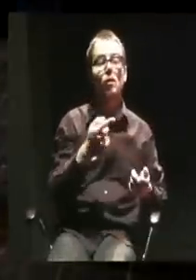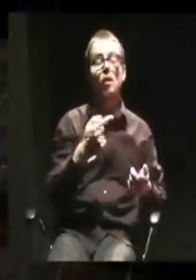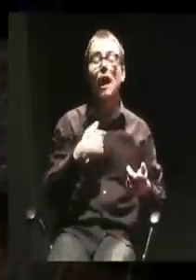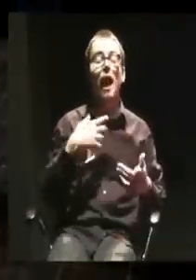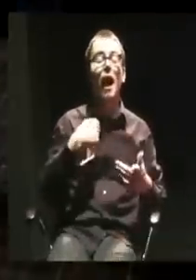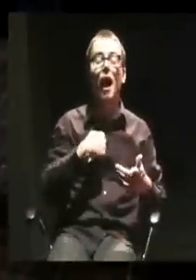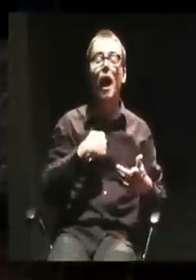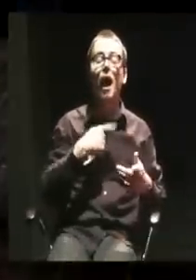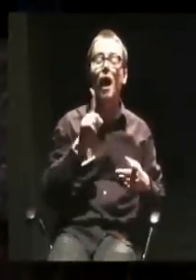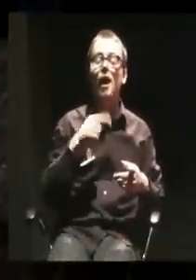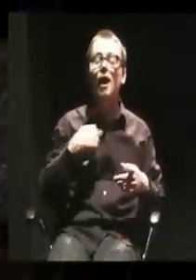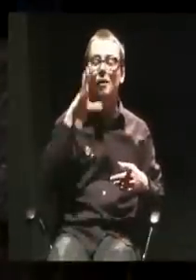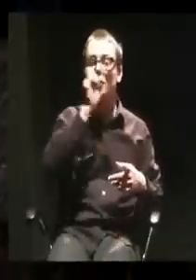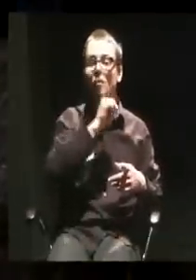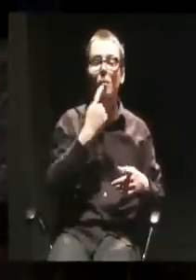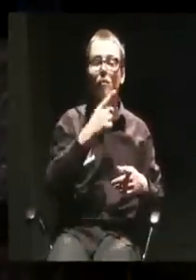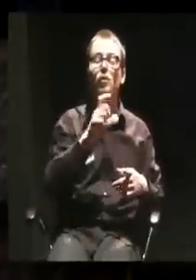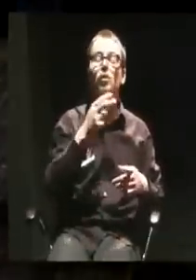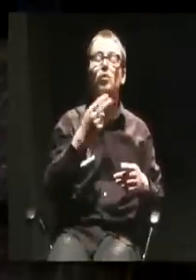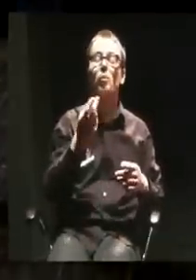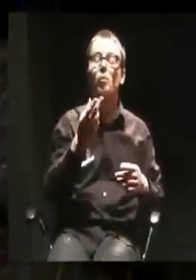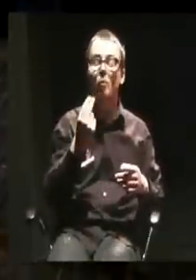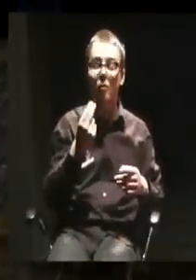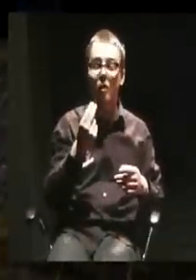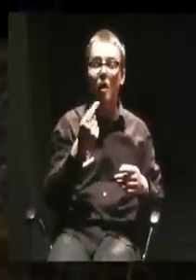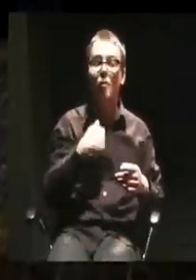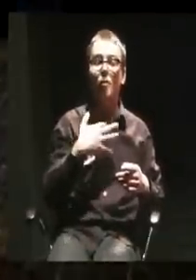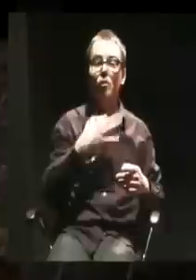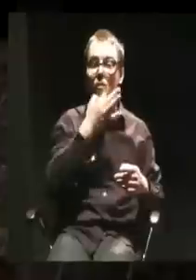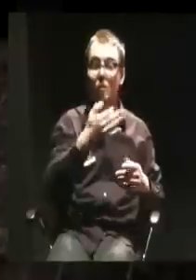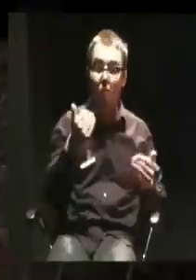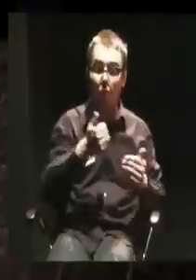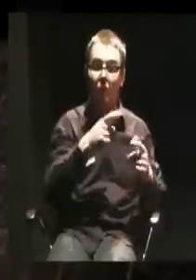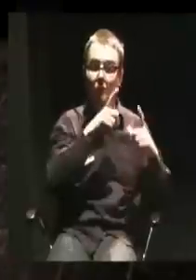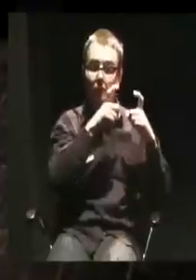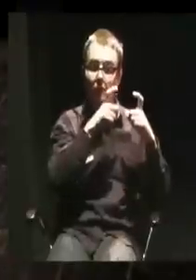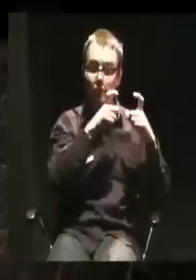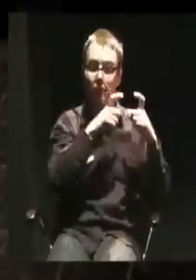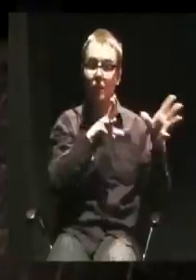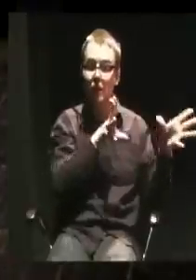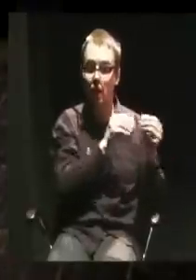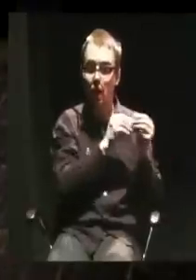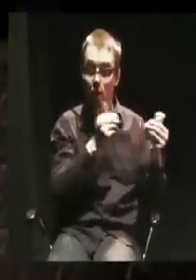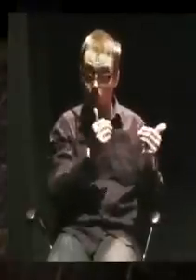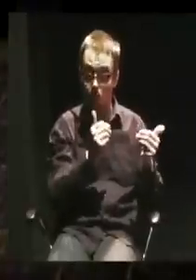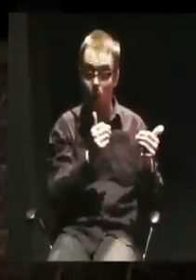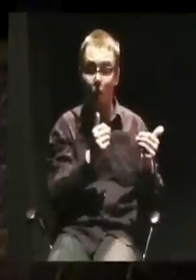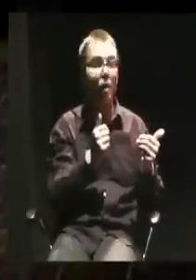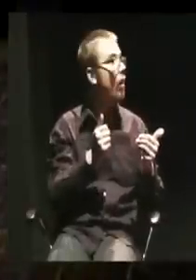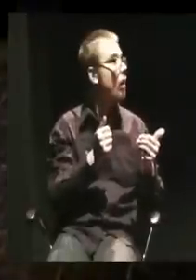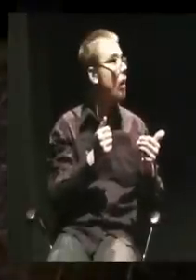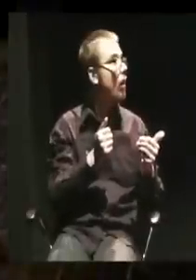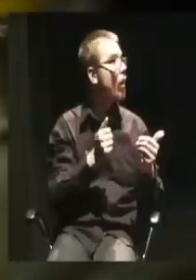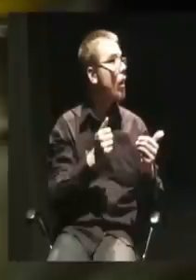przyleciałem, to minęło trochę czasu. No i zapytałem, czy mogę zrobić sobie z nią wspólne zdjęcie. Prawie wszedłem jej do samochodu. Moja ręka